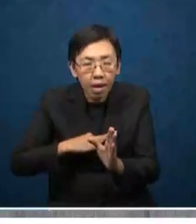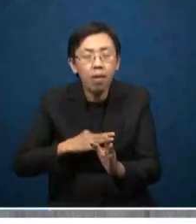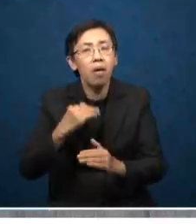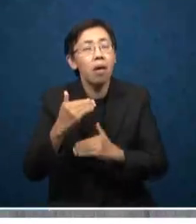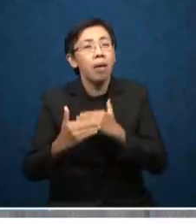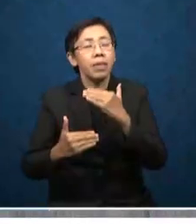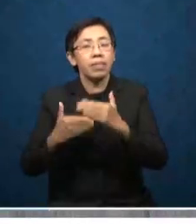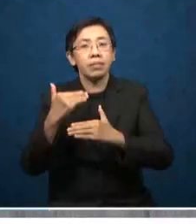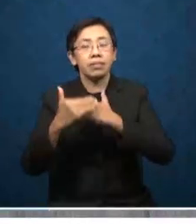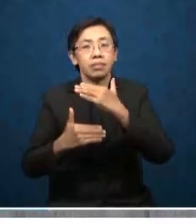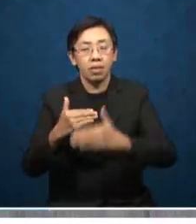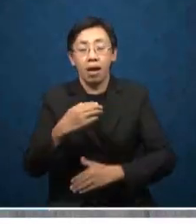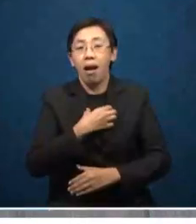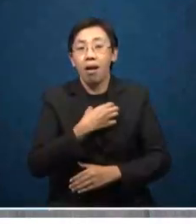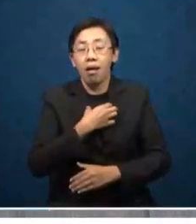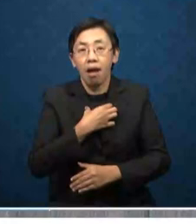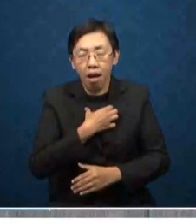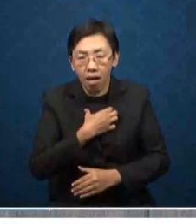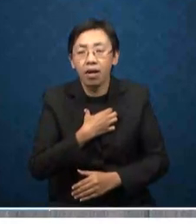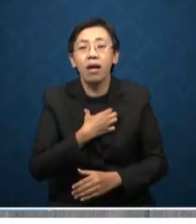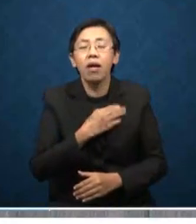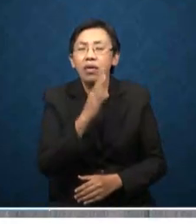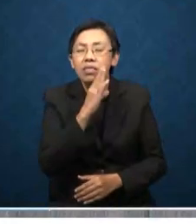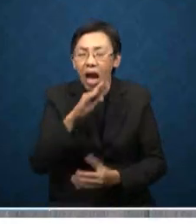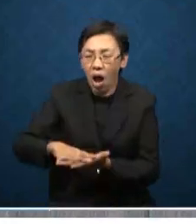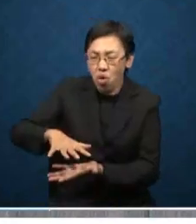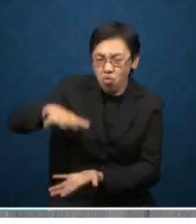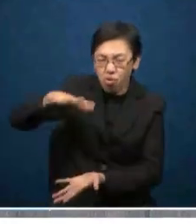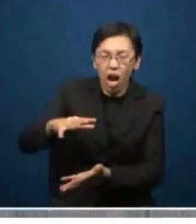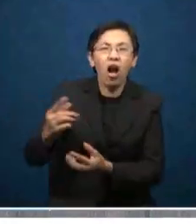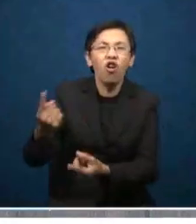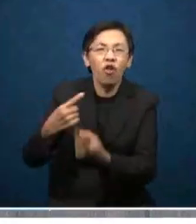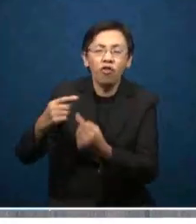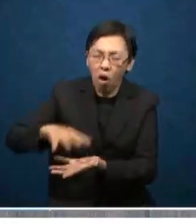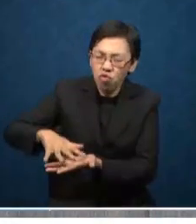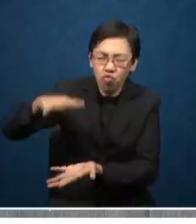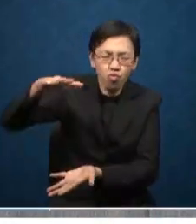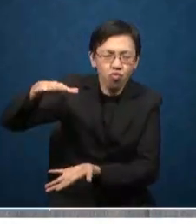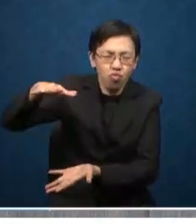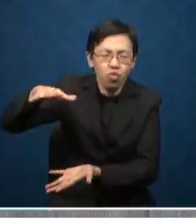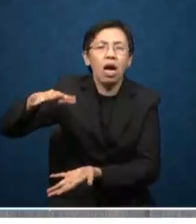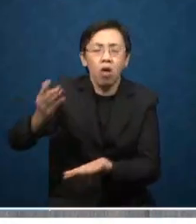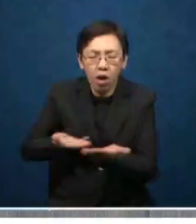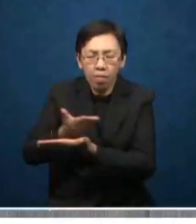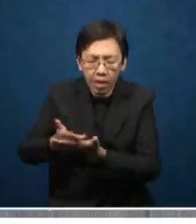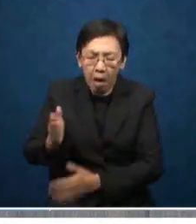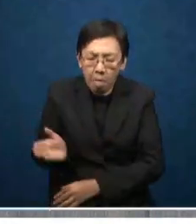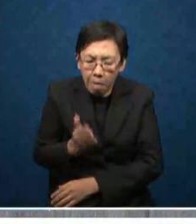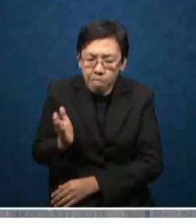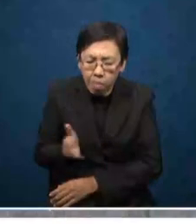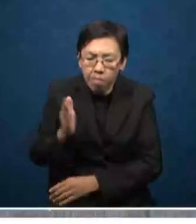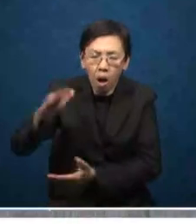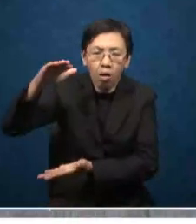กับการที่พยายามจะผลักดันให้คดีที่ค้างคดีที่ล่าช้ามันเกิดความรวดเร็วขึ้น